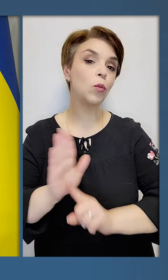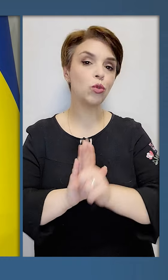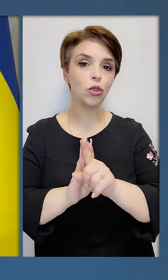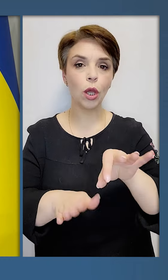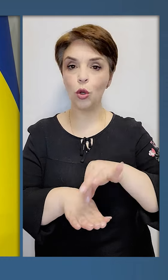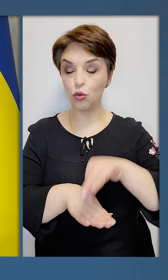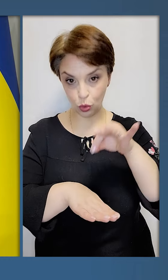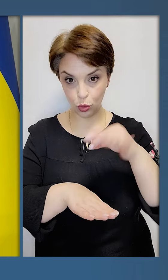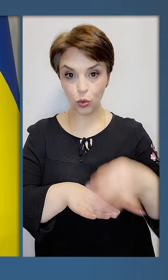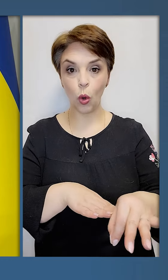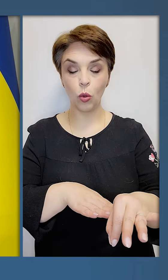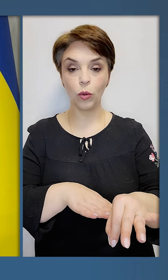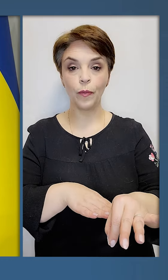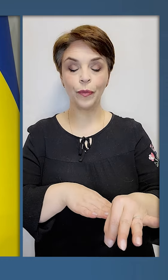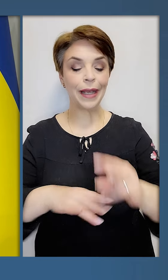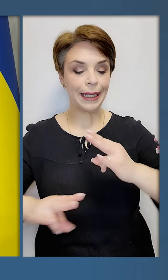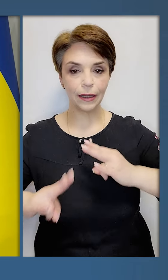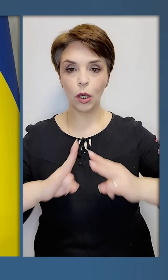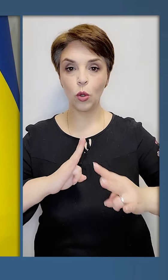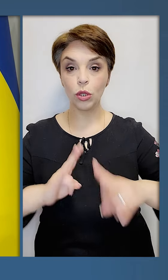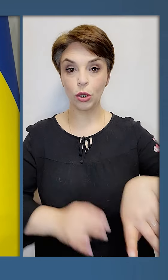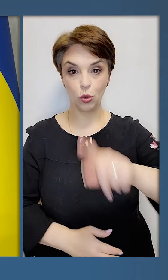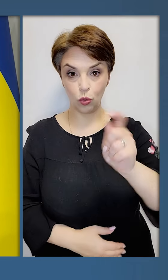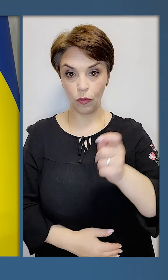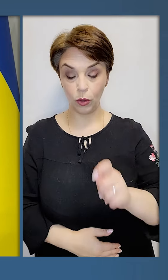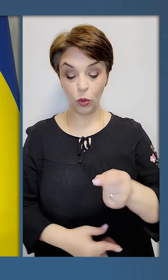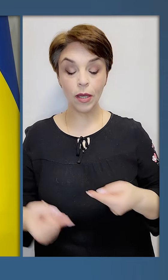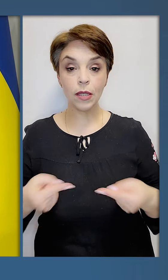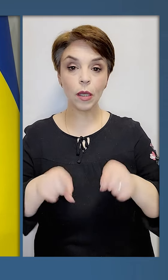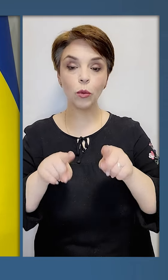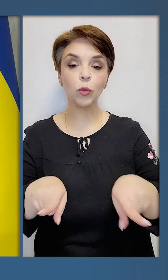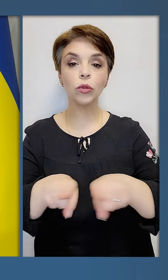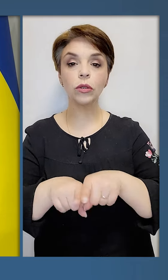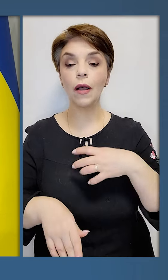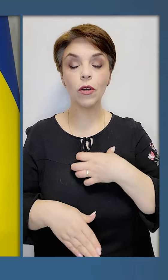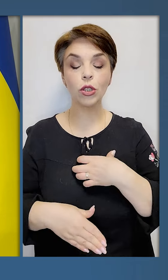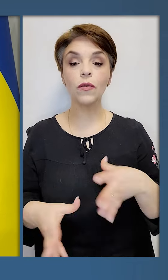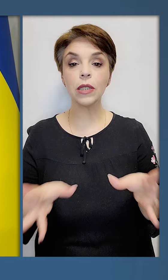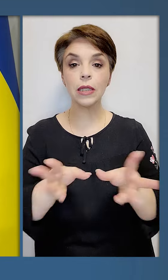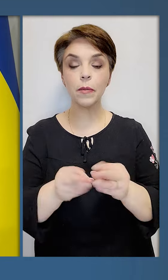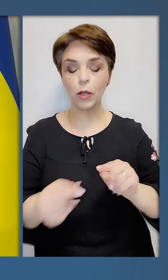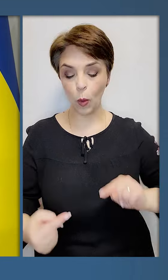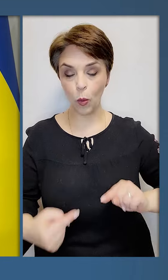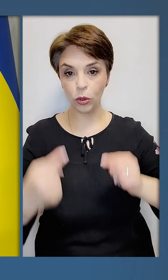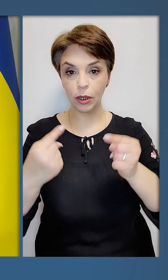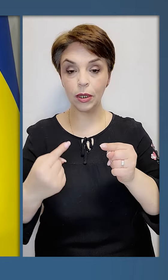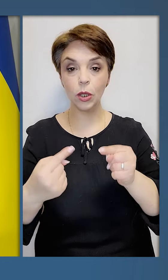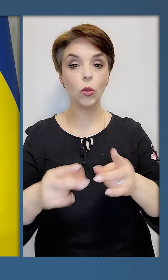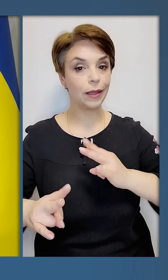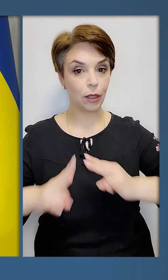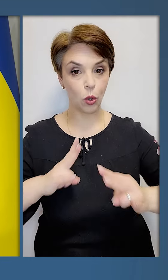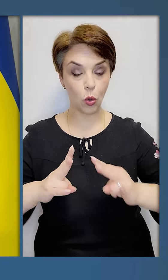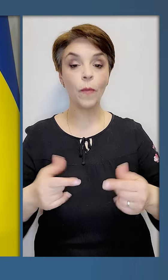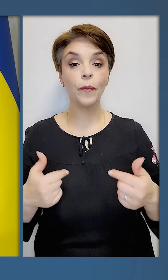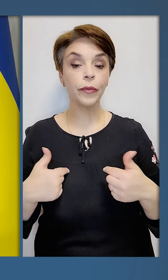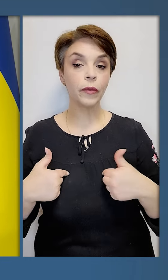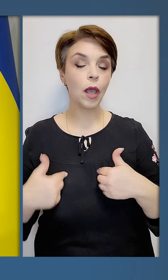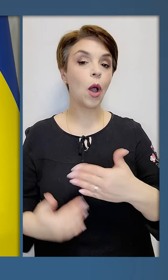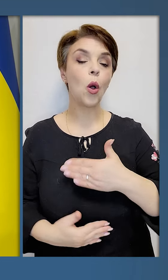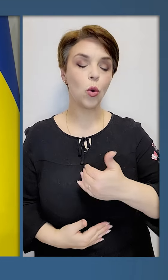починає жорстоку терористичну війну. І саме тому так важливо спільно протидіяти терору. І